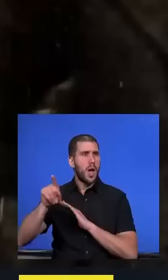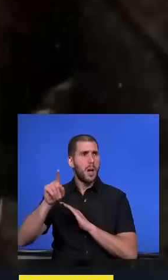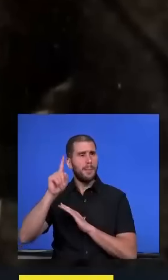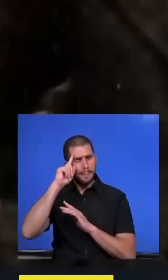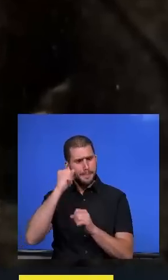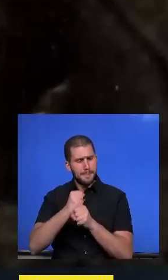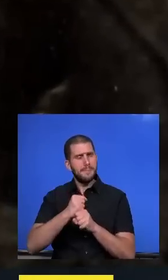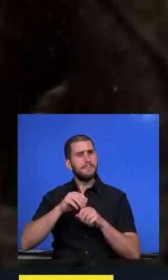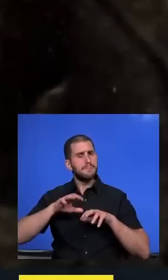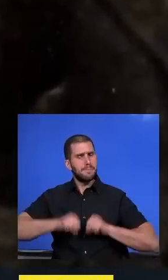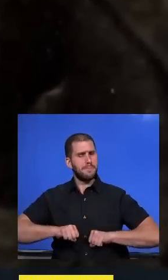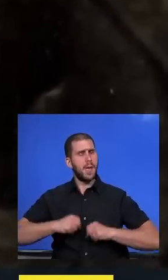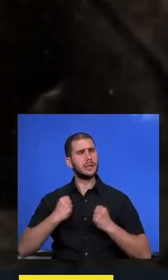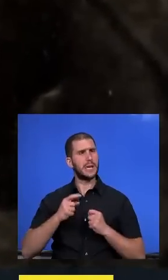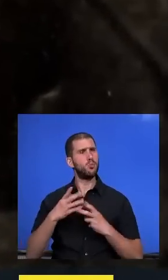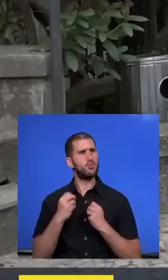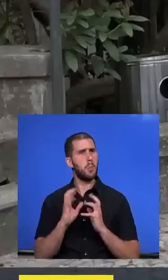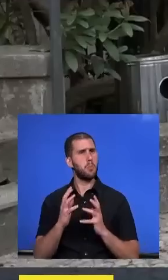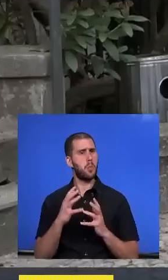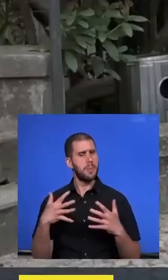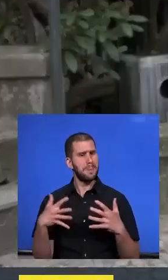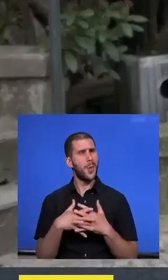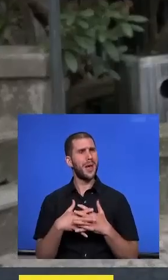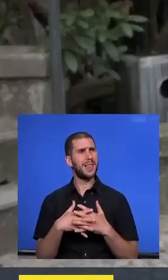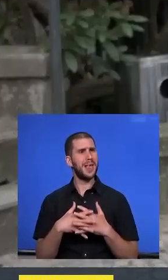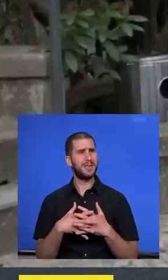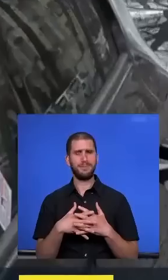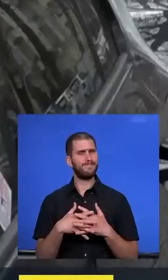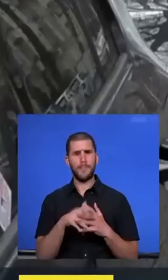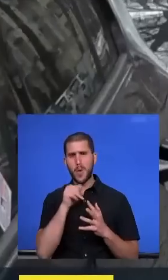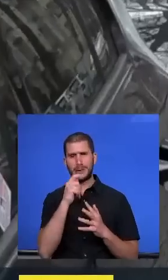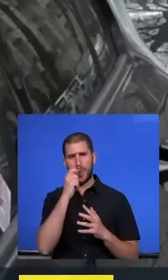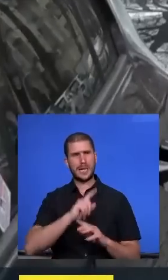חזק כאן. הם גם משפחה נורא מלוכדת. ולא, והם לא עוזבים.